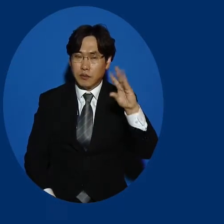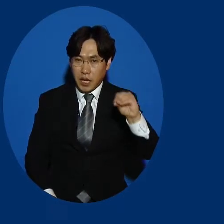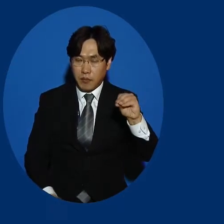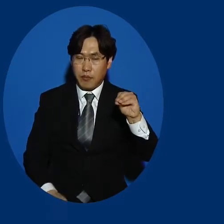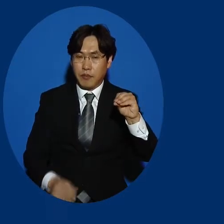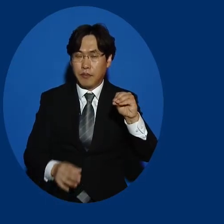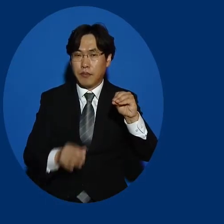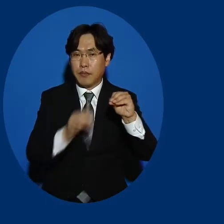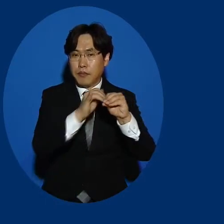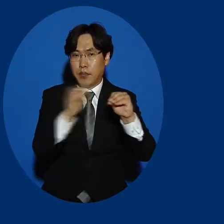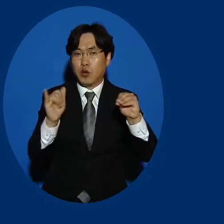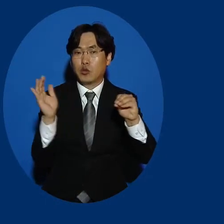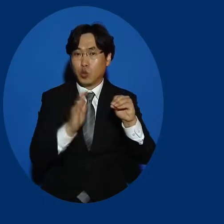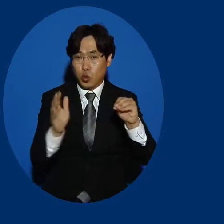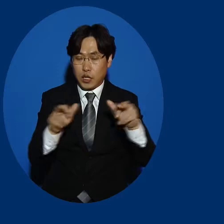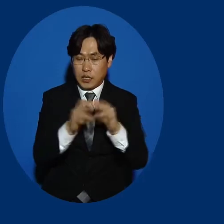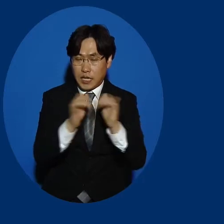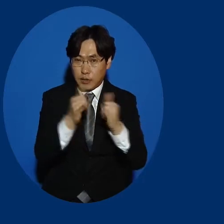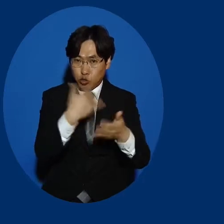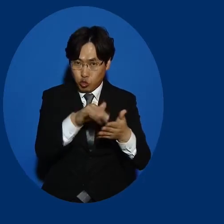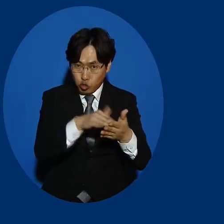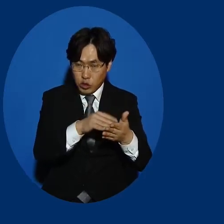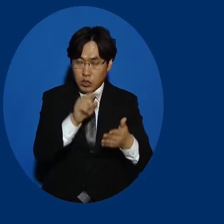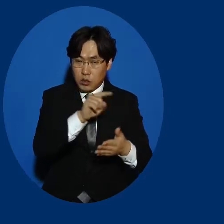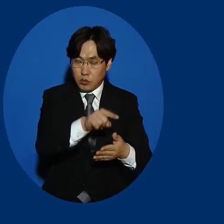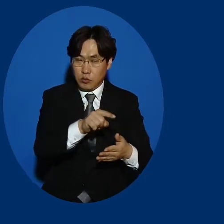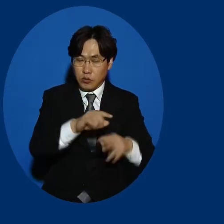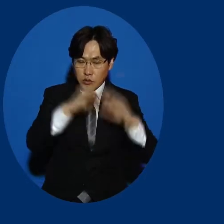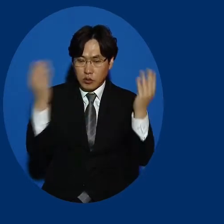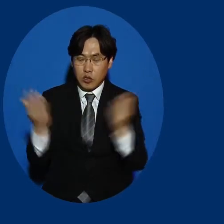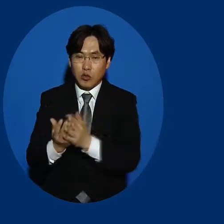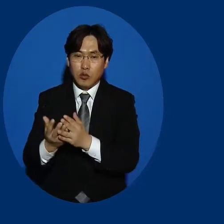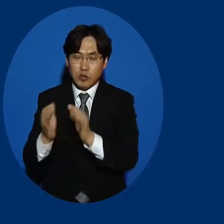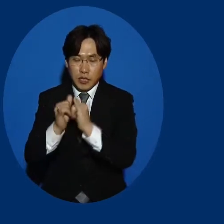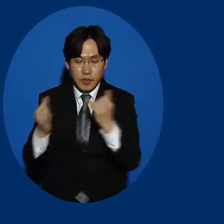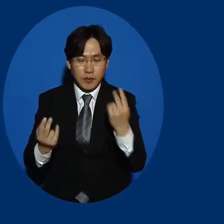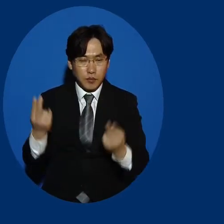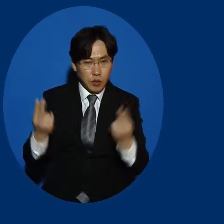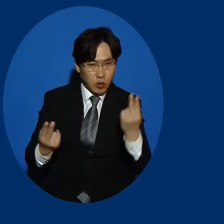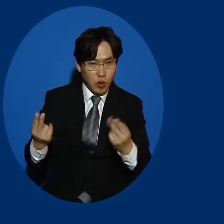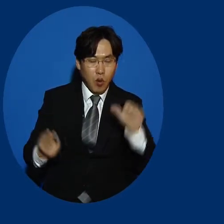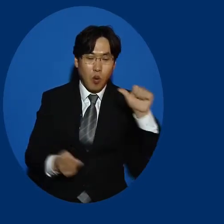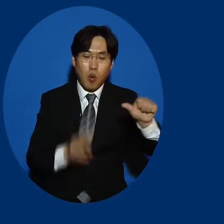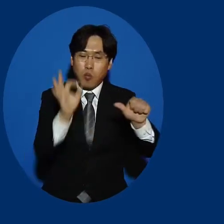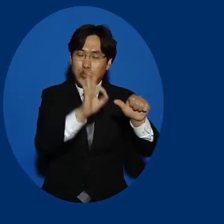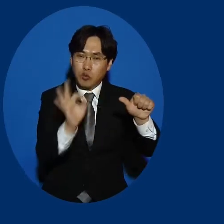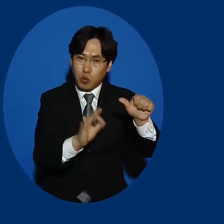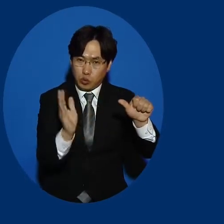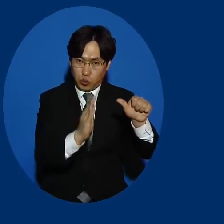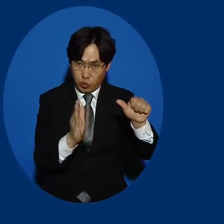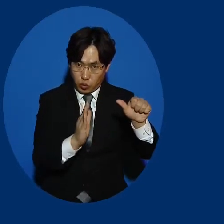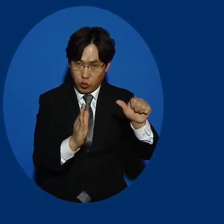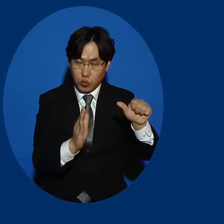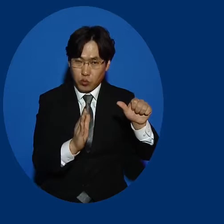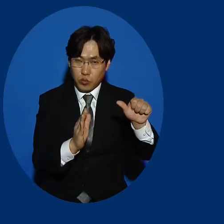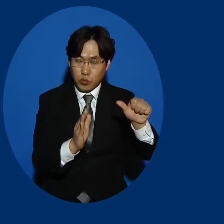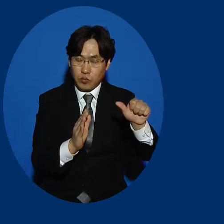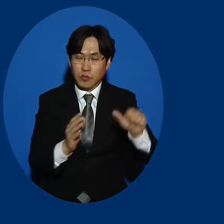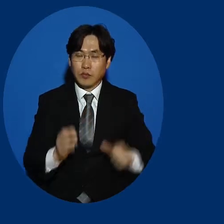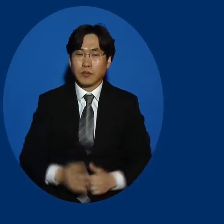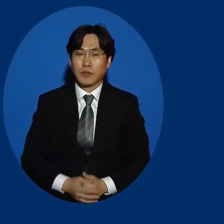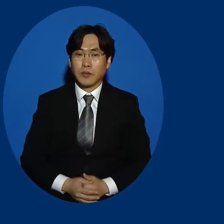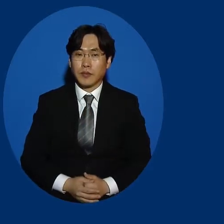252만여 명이 되겠고요. 이 숫자는 우리나라 전체 인구 대비 5%에 해당합니다.